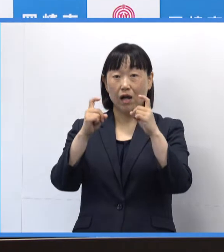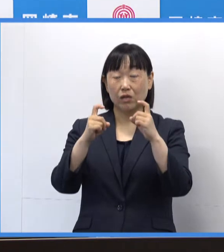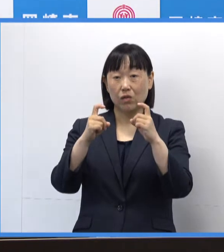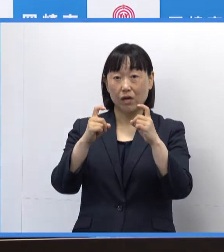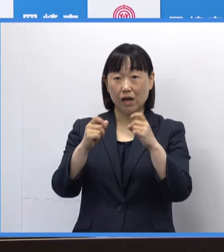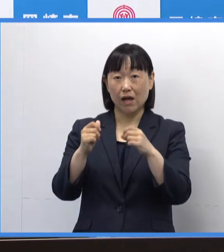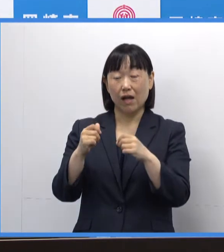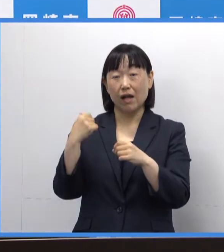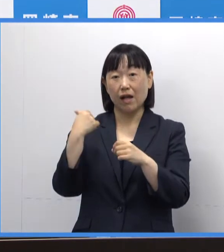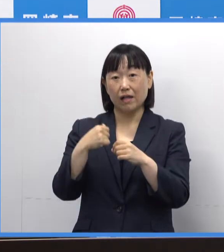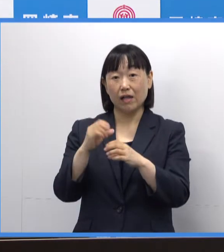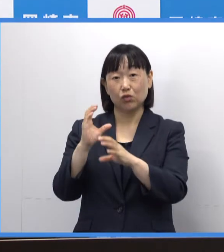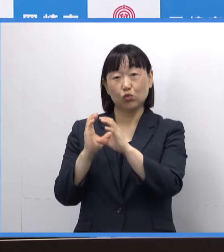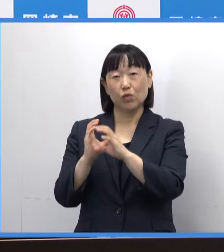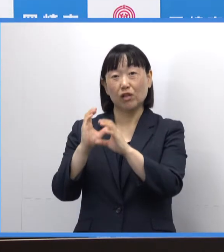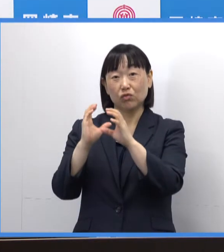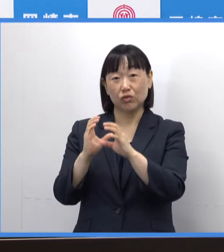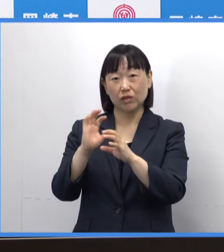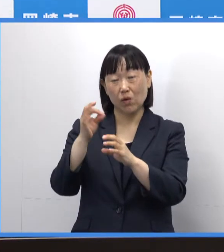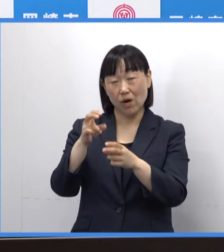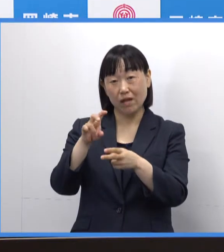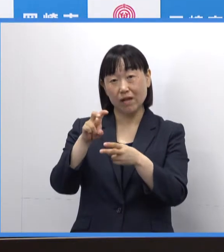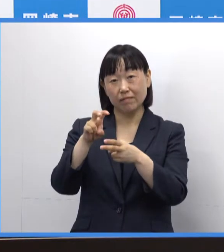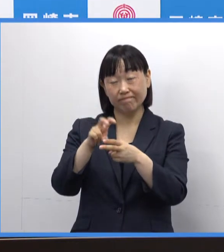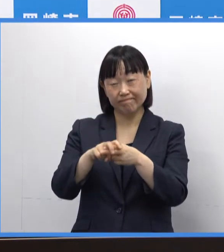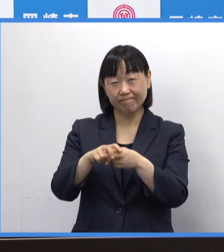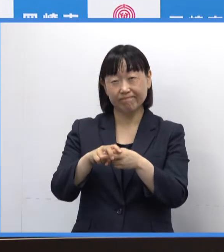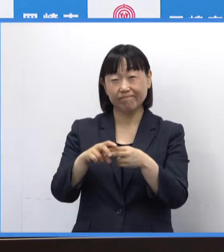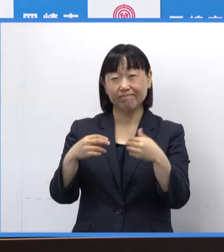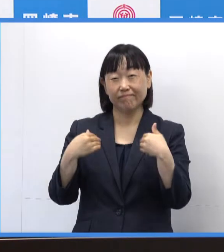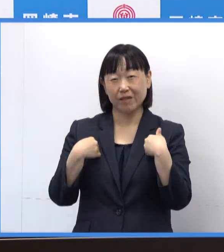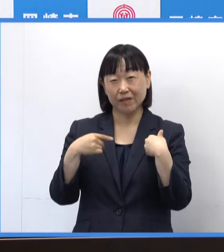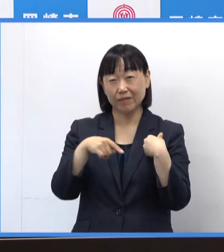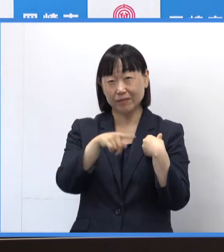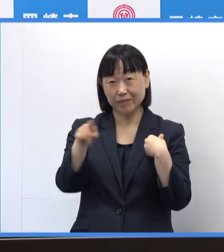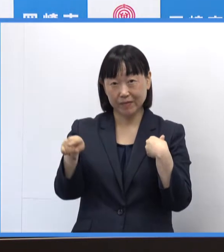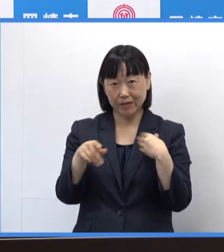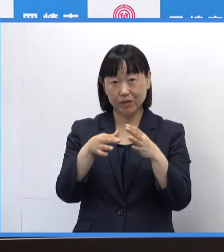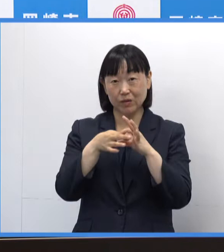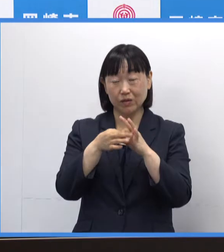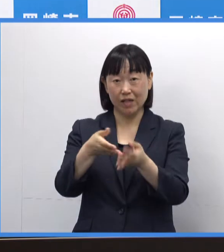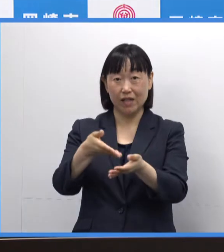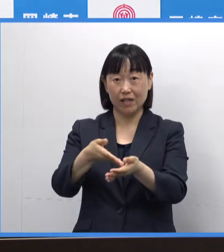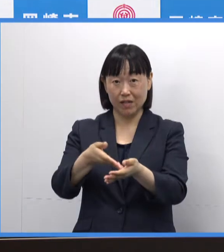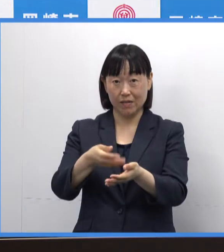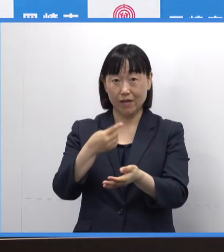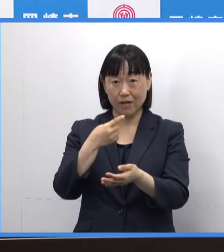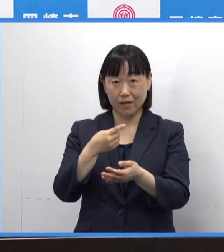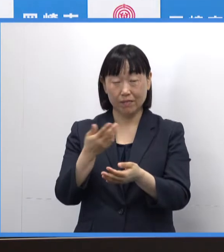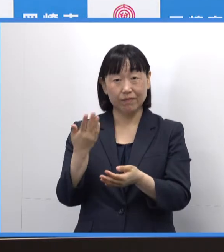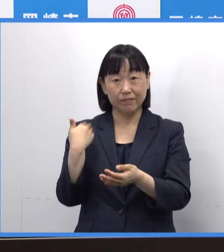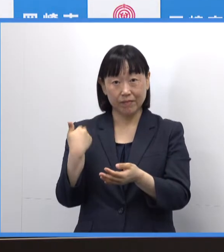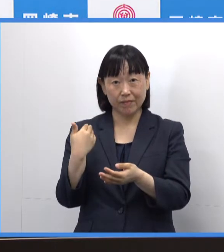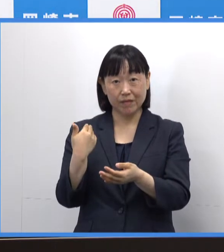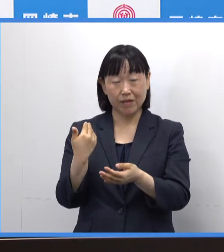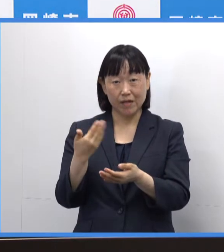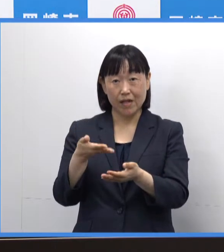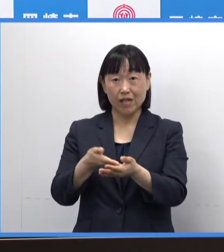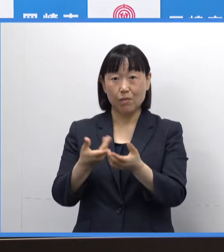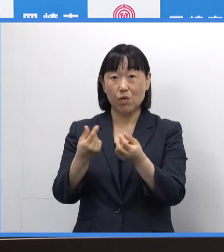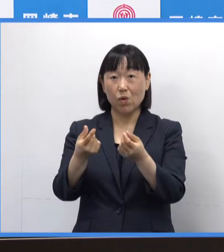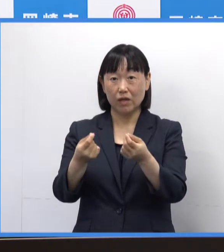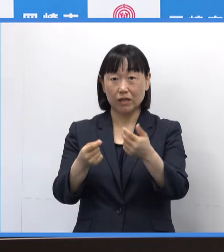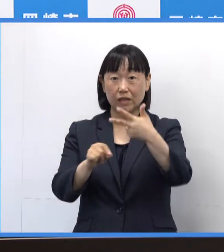康公夏祭り花火大会の有料席の販売について説明いたします。先般ご案内の通